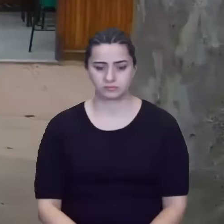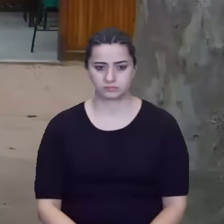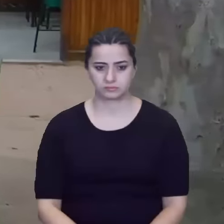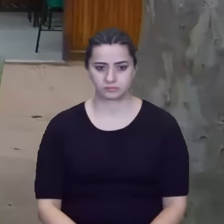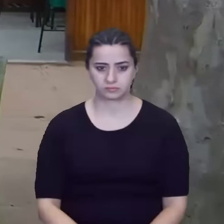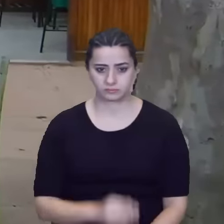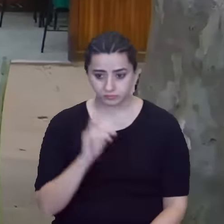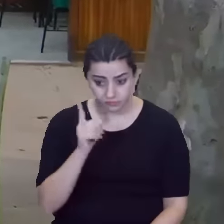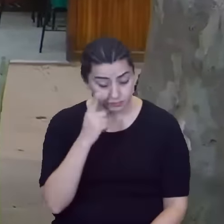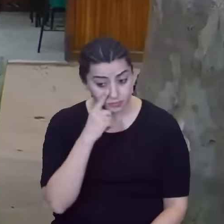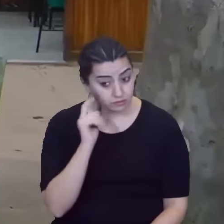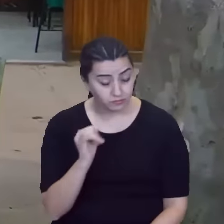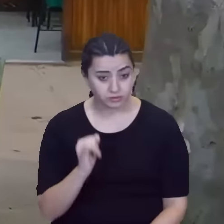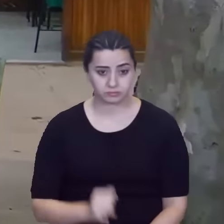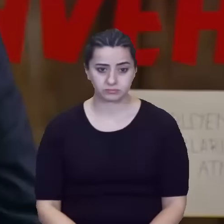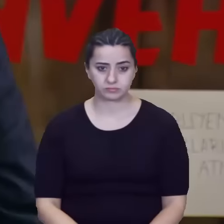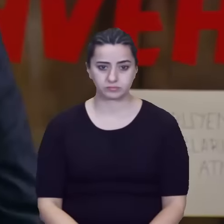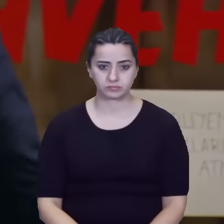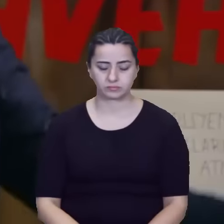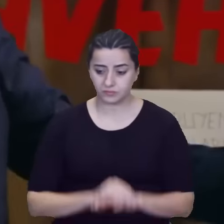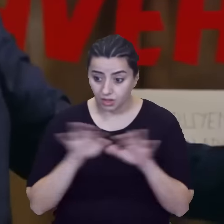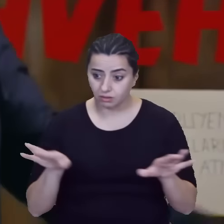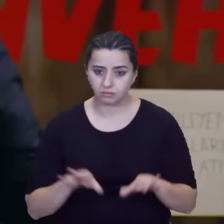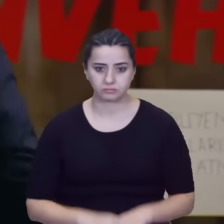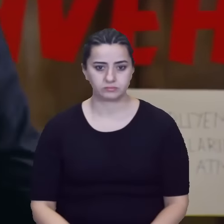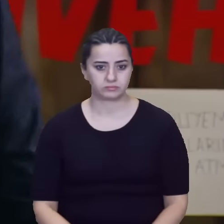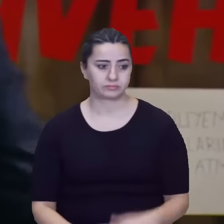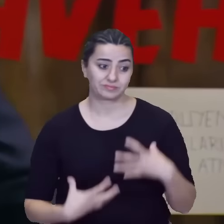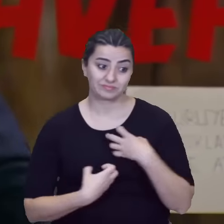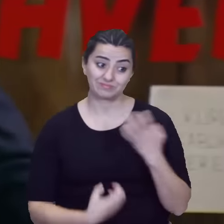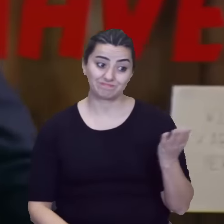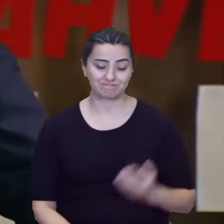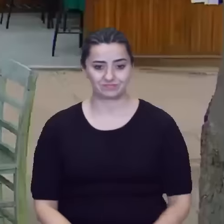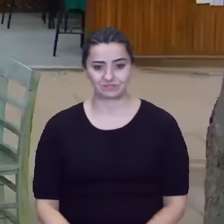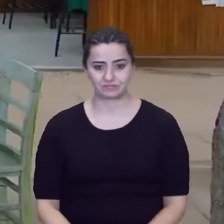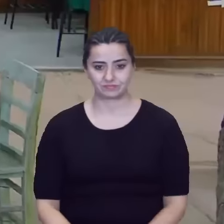apartmanından tarafa gel gidiyor. Gel bakayım sen gel. Yeter be. Gergin.